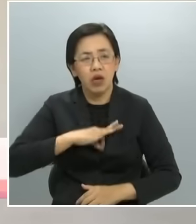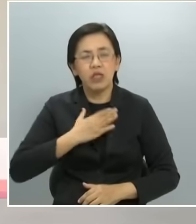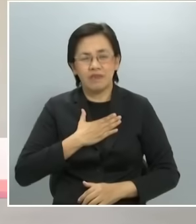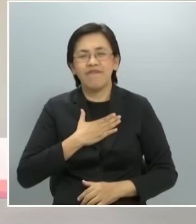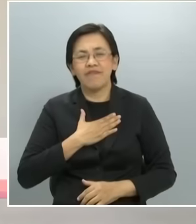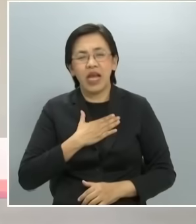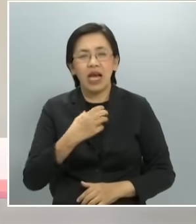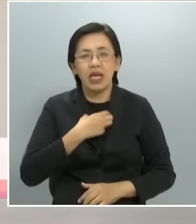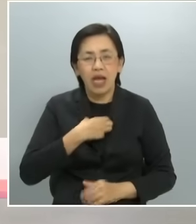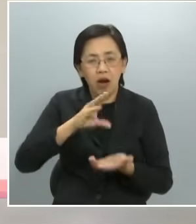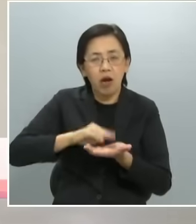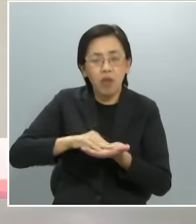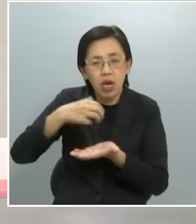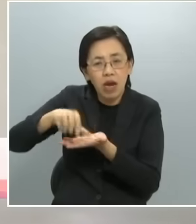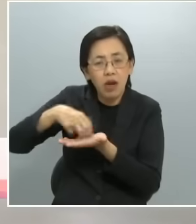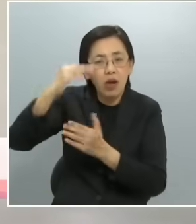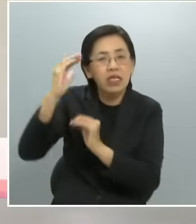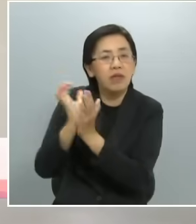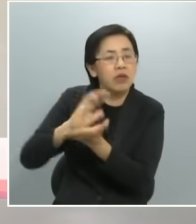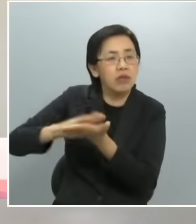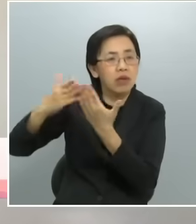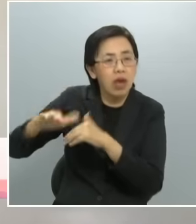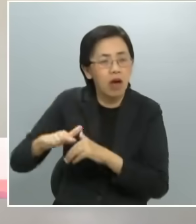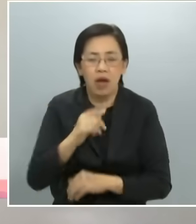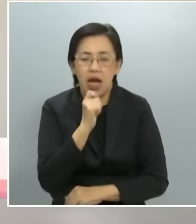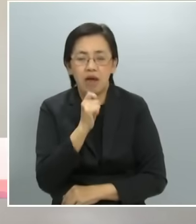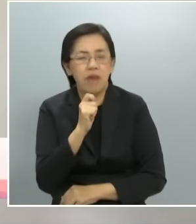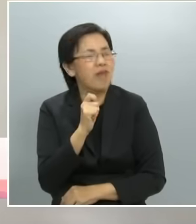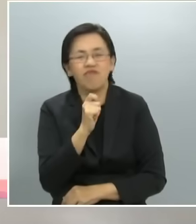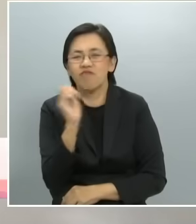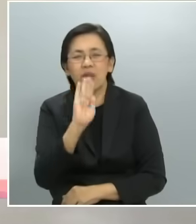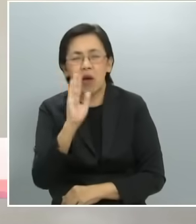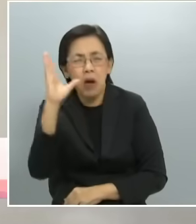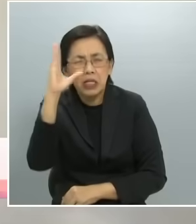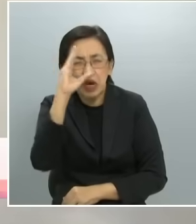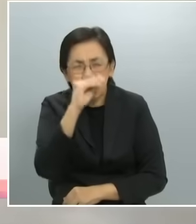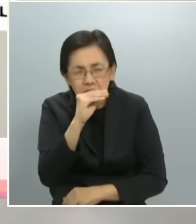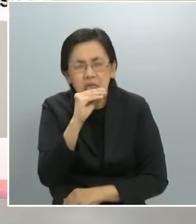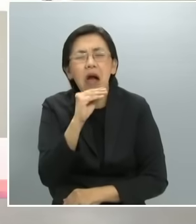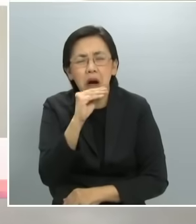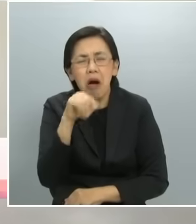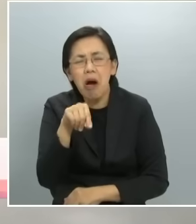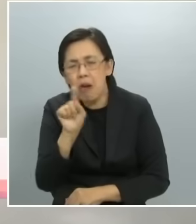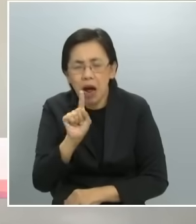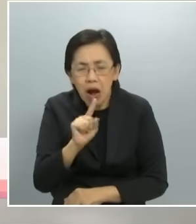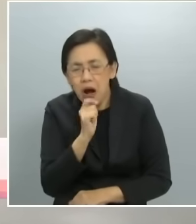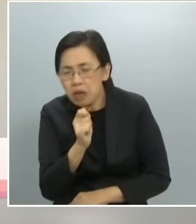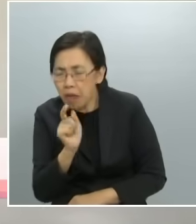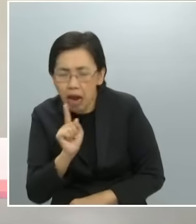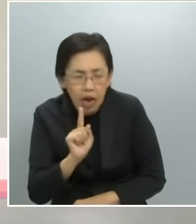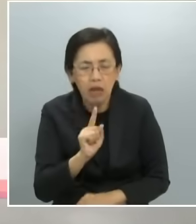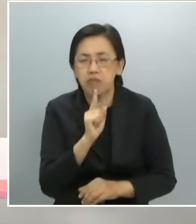กับจะให้ข้อมูลกับจเรตำรวจเรียบร้อยแล้วนะครับและไม่ขอพูดถึงรายละเอียดในคืนวันเกิดเหตุเพราะกลัวว่าเดี๋ยวจะกระทบกับรูปคดี